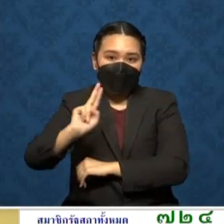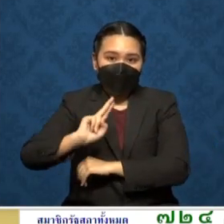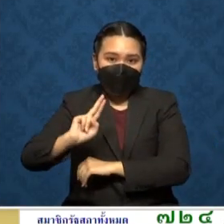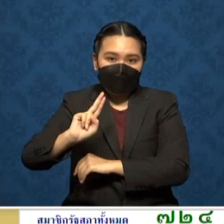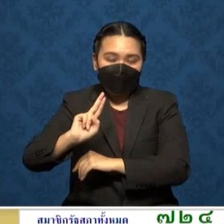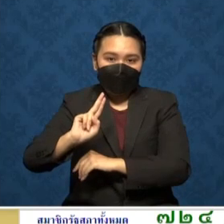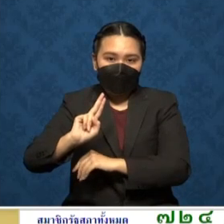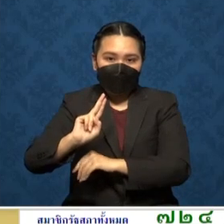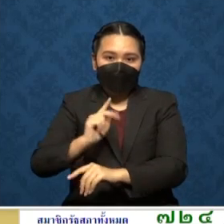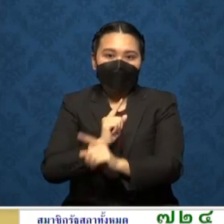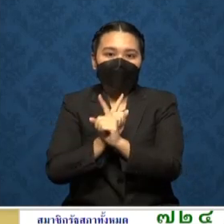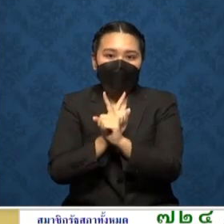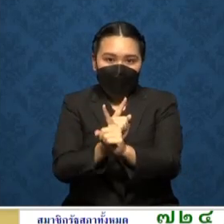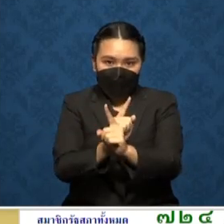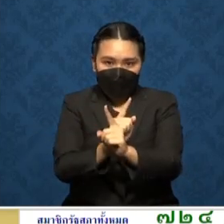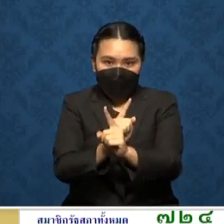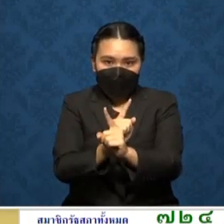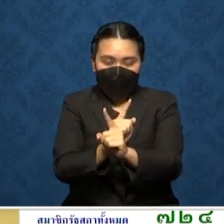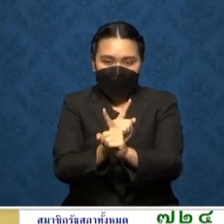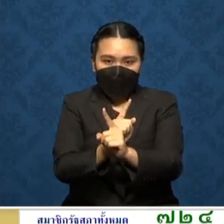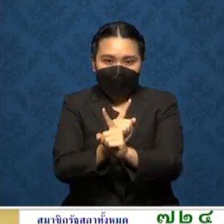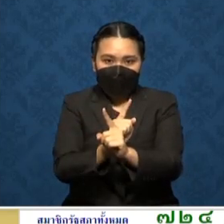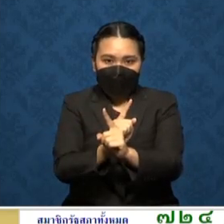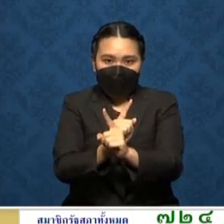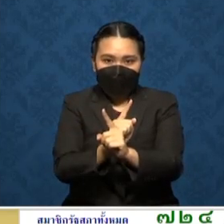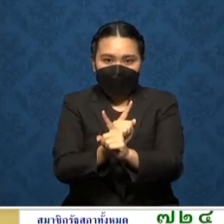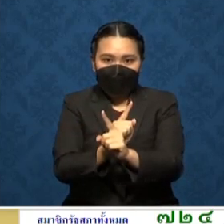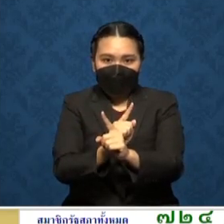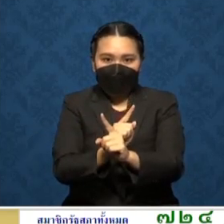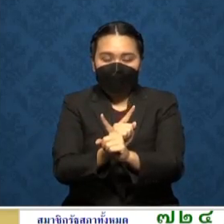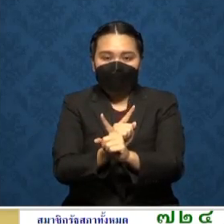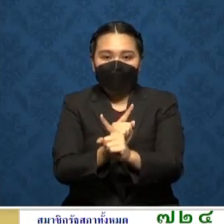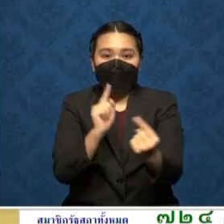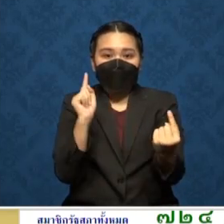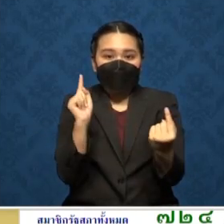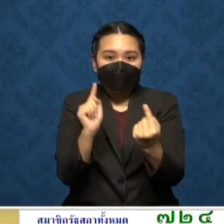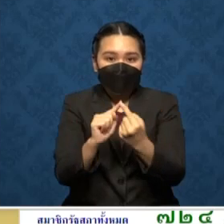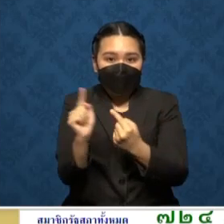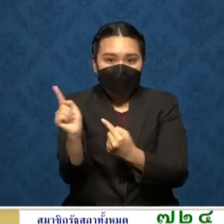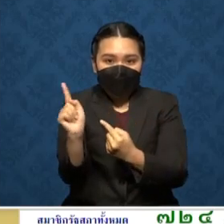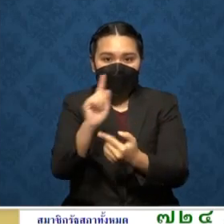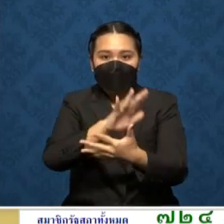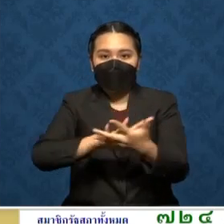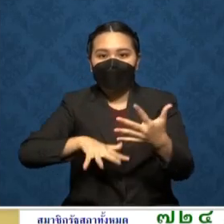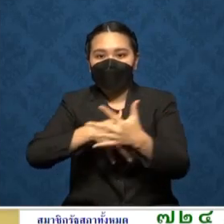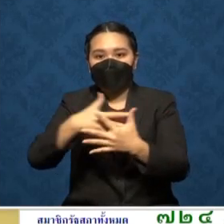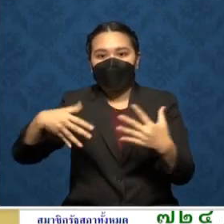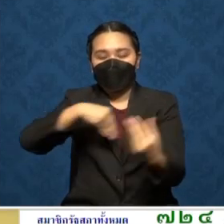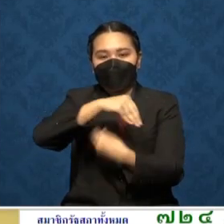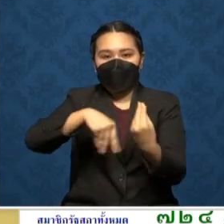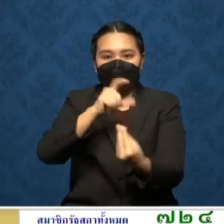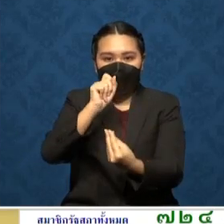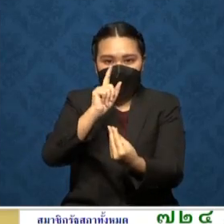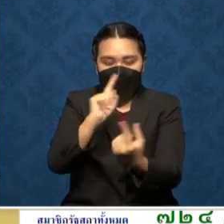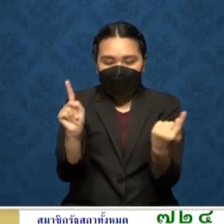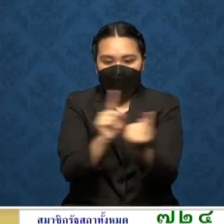ความจำเป็นขณะเดียวกันก็สอดคล้องกับแผนพัฒนาการเศรษฐกิจและสังคมแห่งช